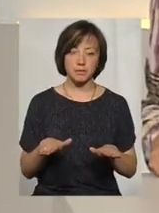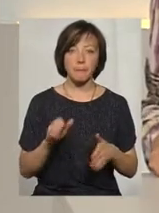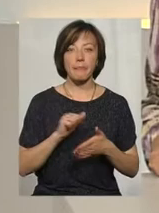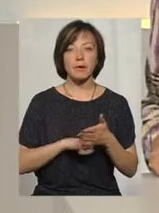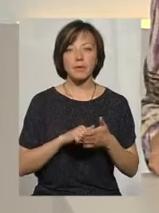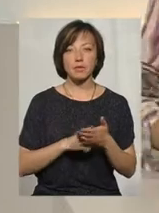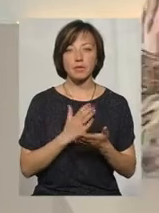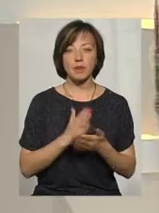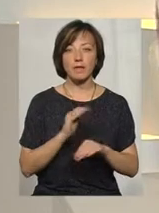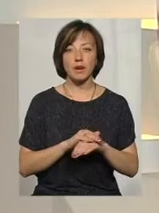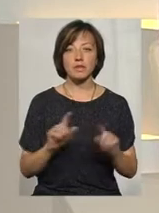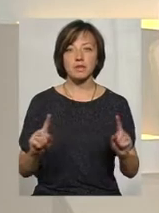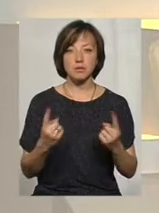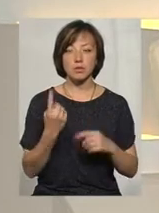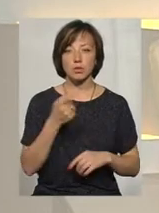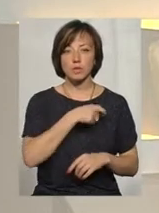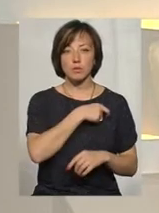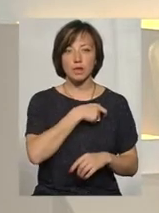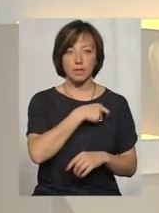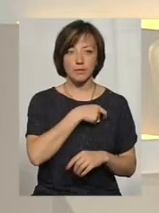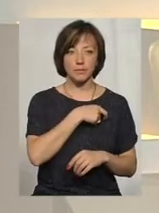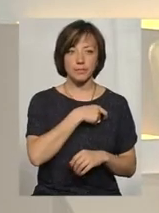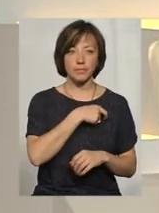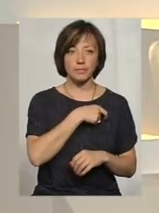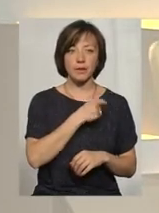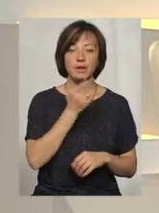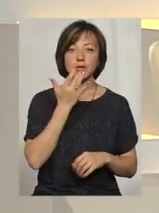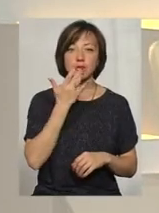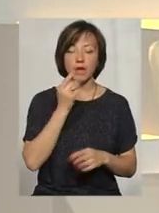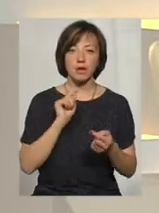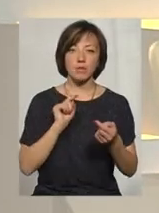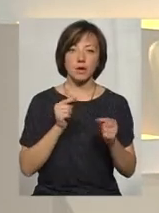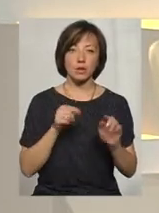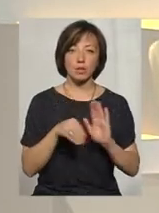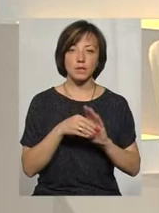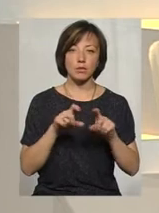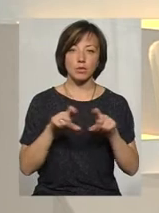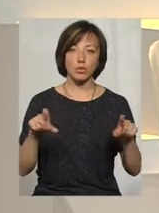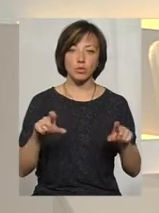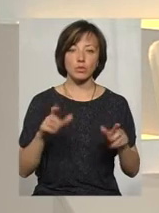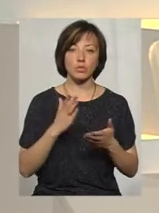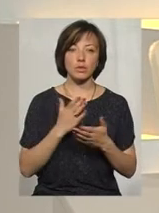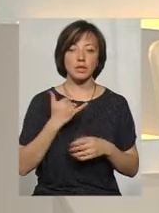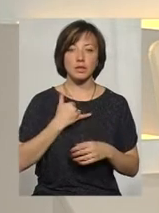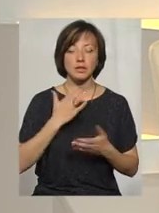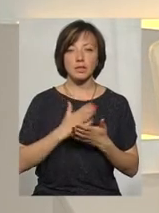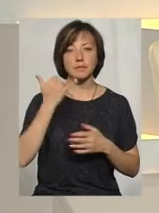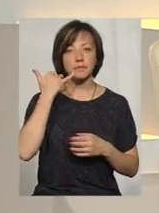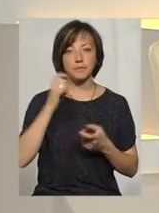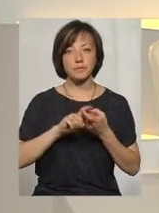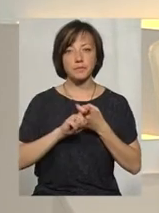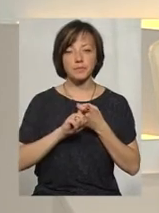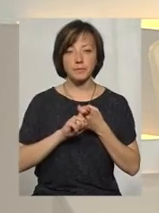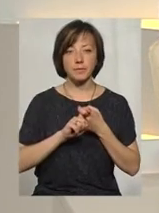Приводом є факт затримання одного з депутатів Національним антикорупційним бюро. У нас є на телефонному зв'язку